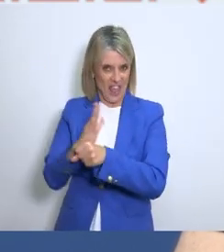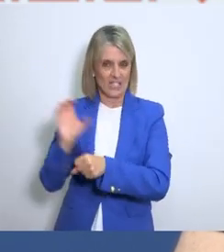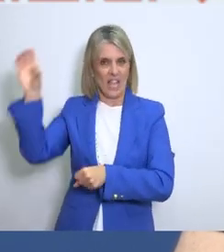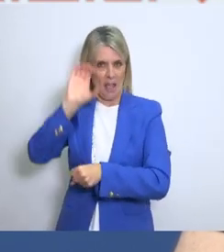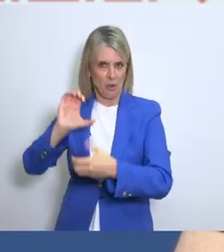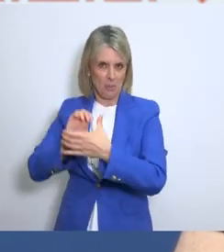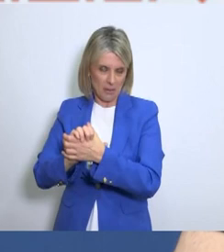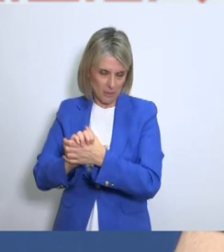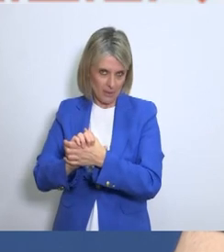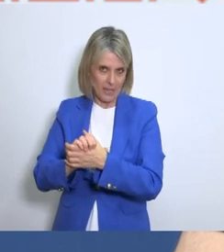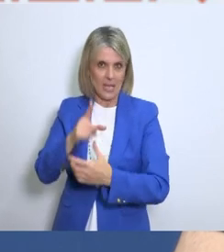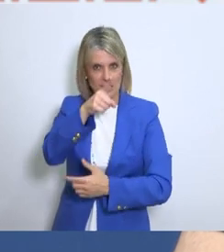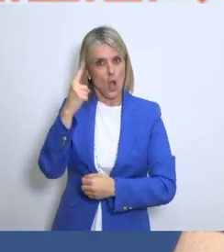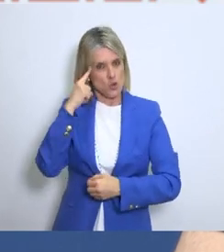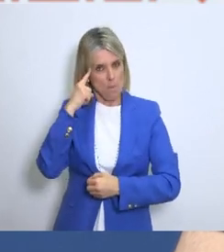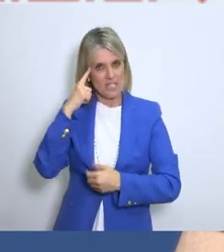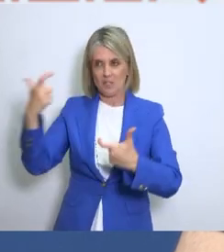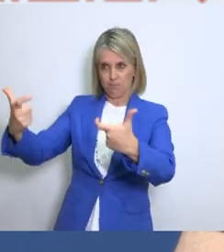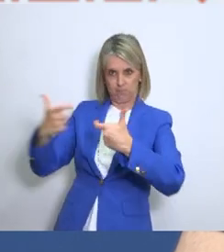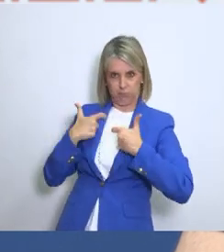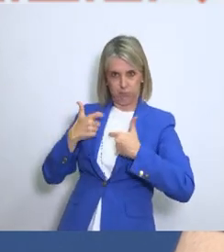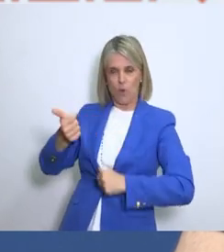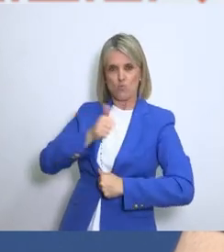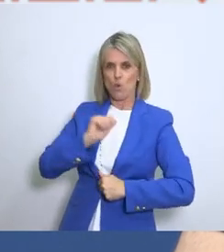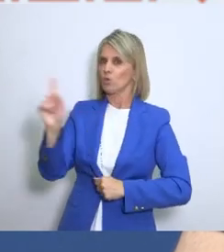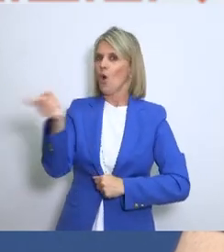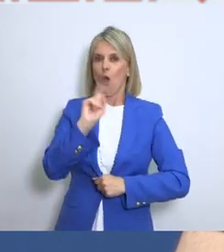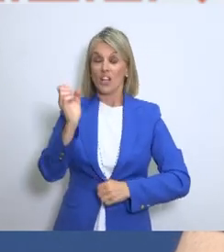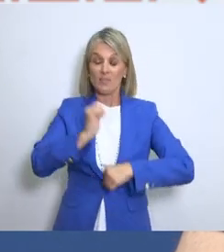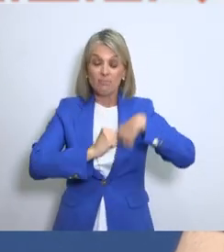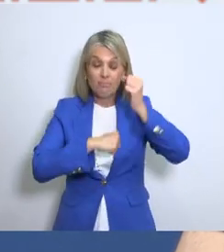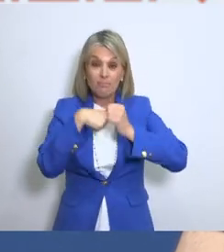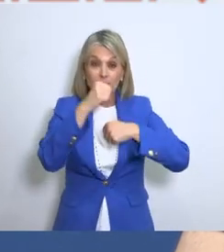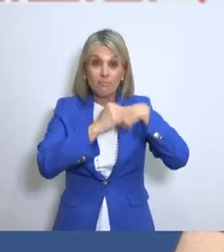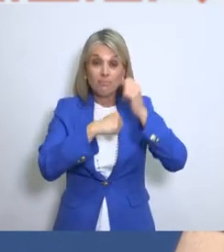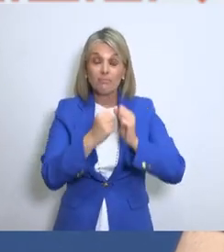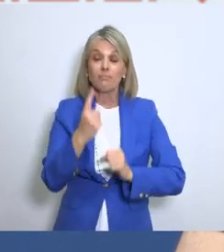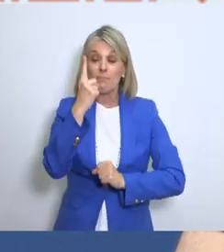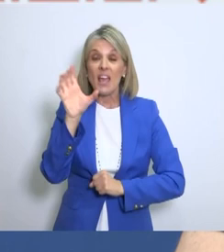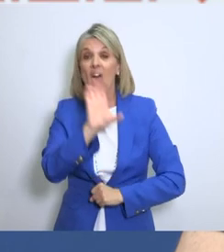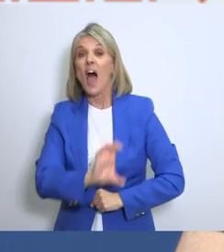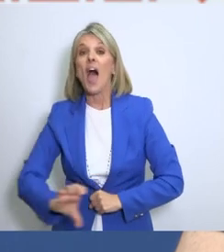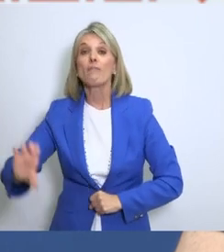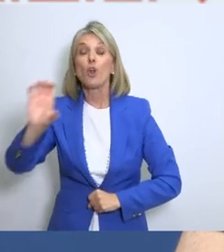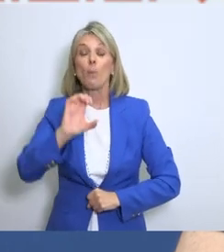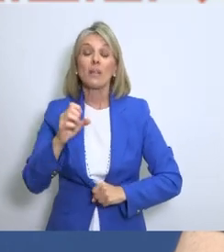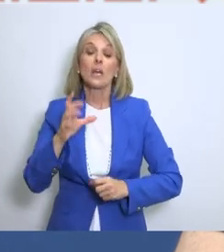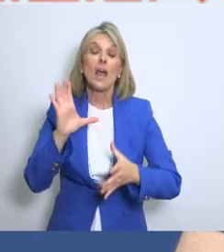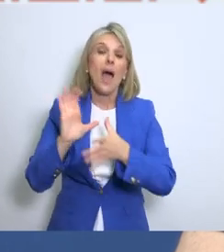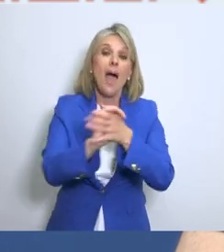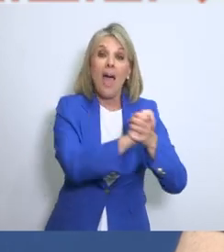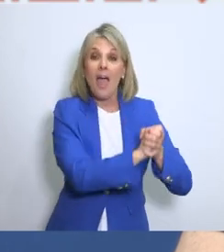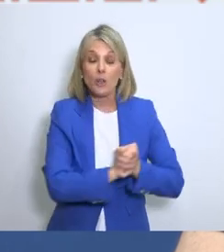απομονωτισμό. Αντιθέτως, είναι το πρώτο βήμα για την οικοδόμηση μιας Ευρώπης των εργαζομένων.